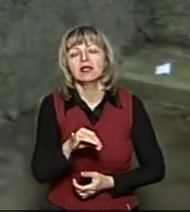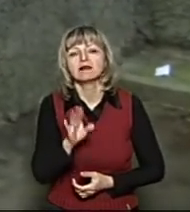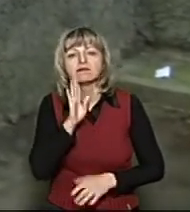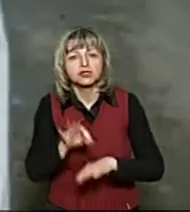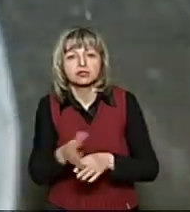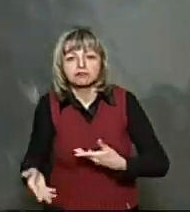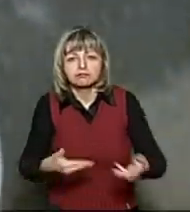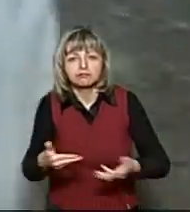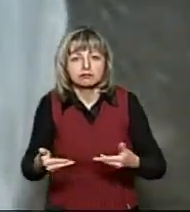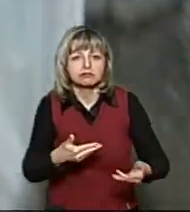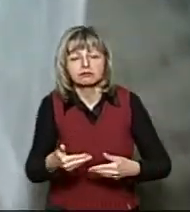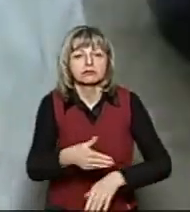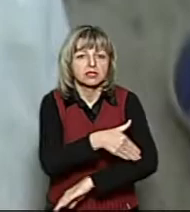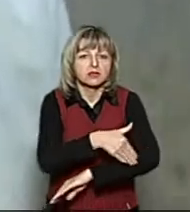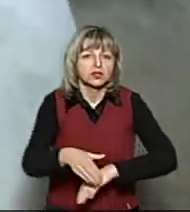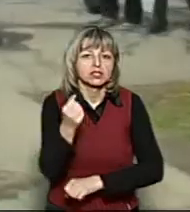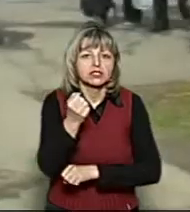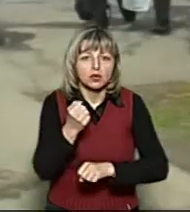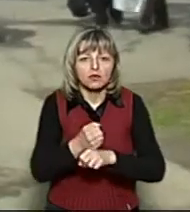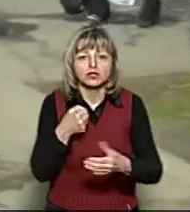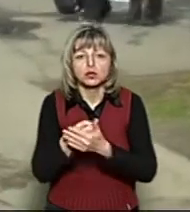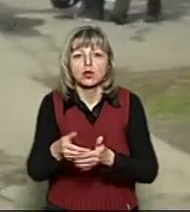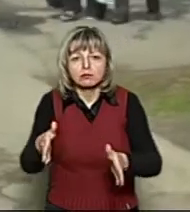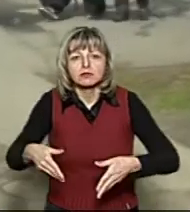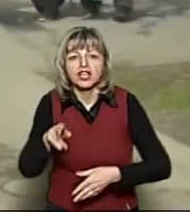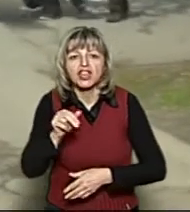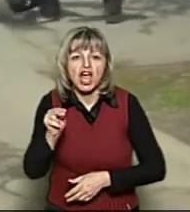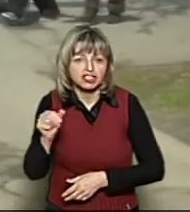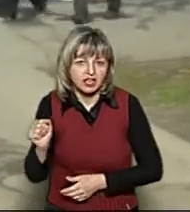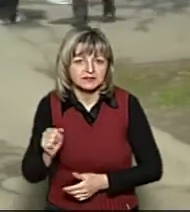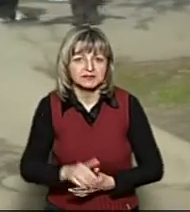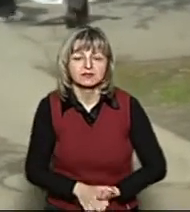на дачу зі свого будинку на вулиці Ковальській.